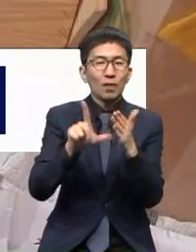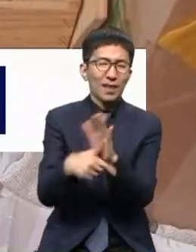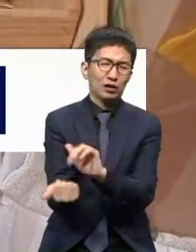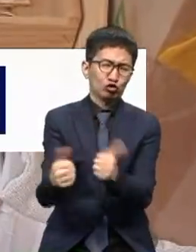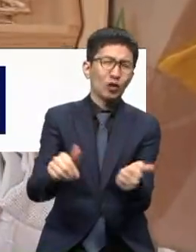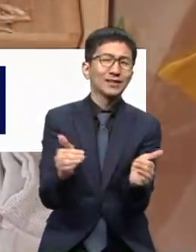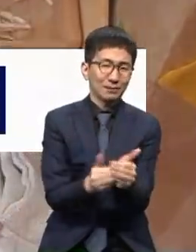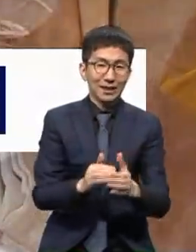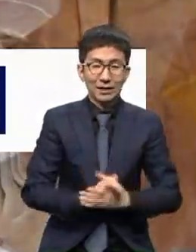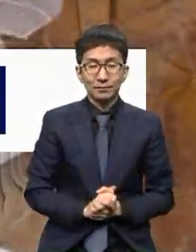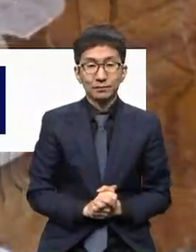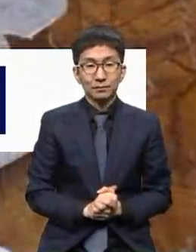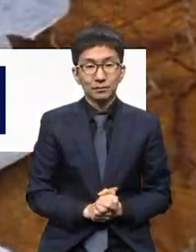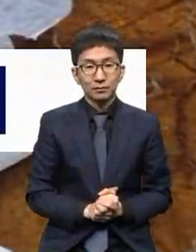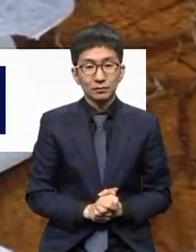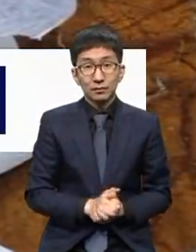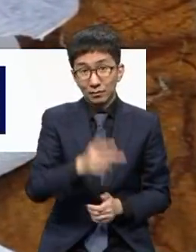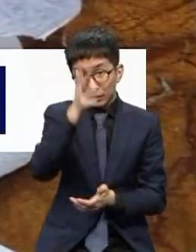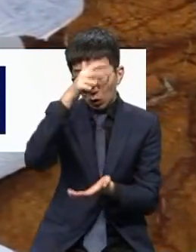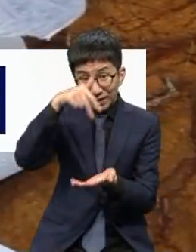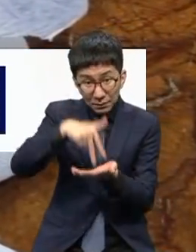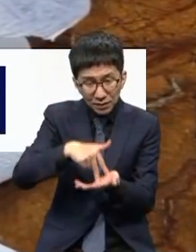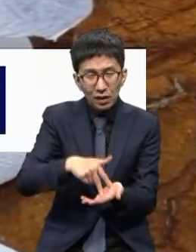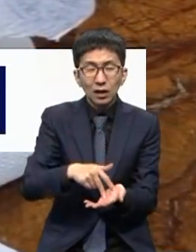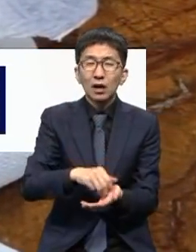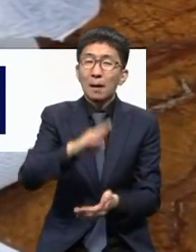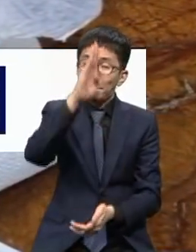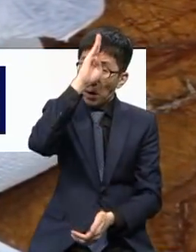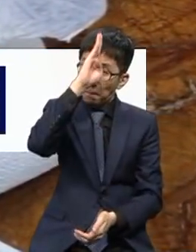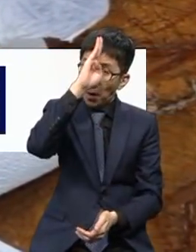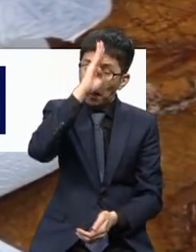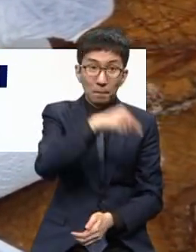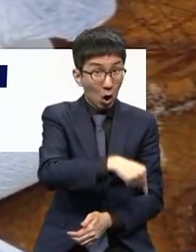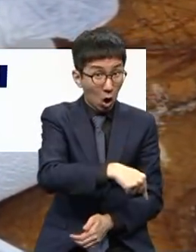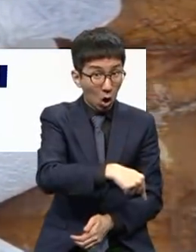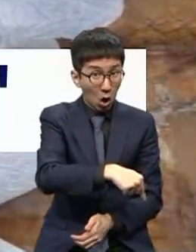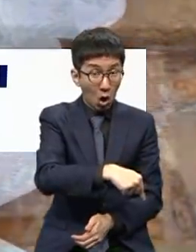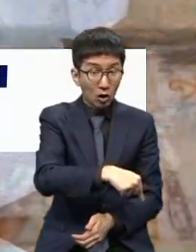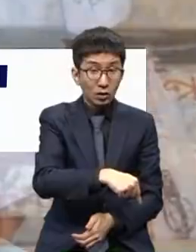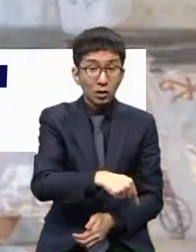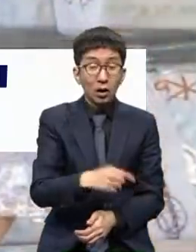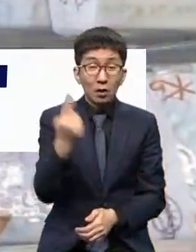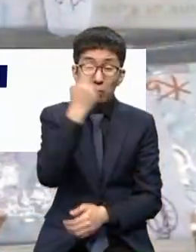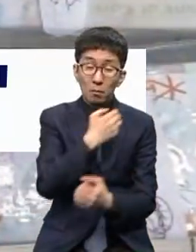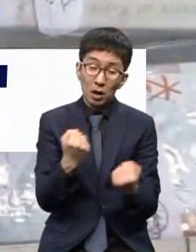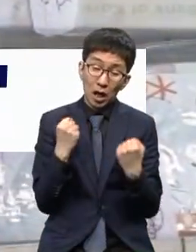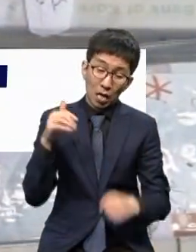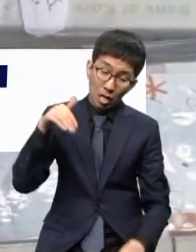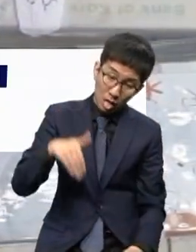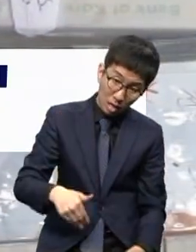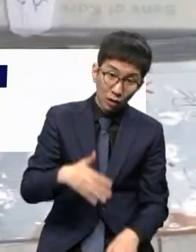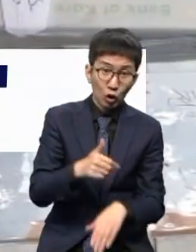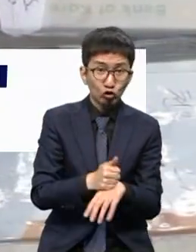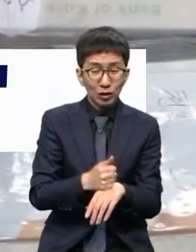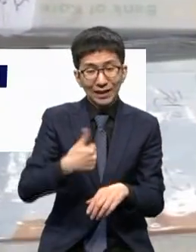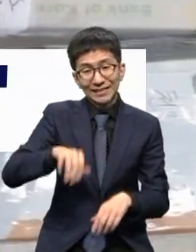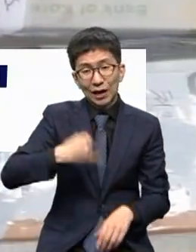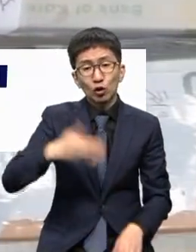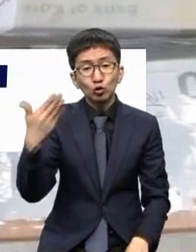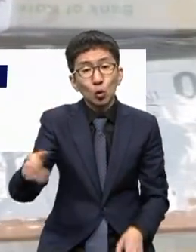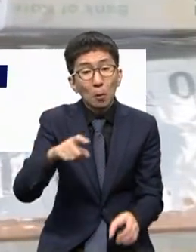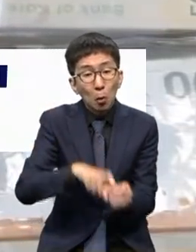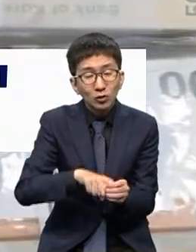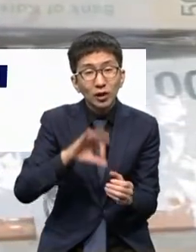상태였습니다 경찰은 투병 중이었던 b 씨가 건강이 악화되자 자식들에게 주려고 갖고 있던 재산을 현금으로 받고